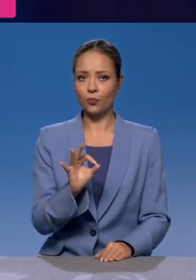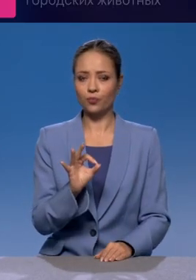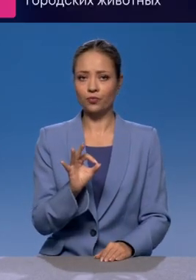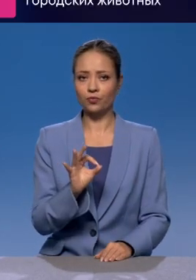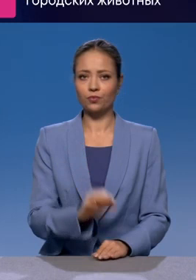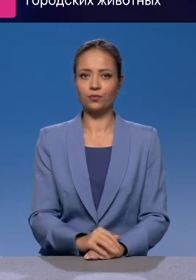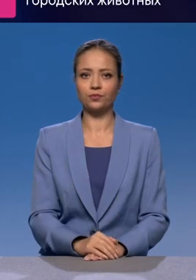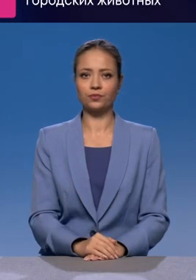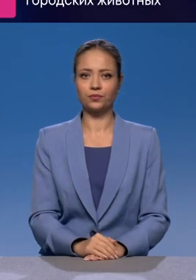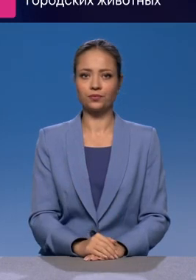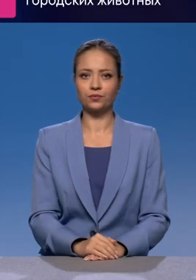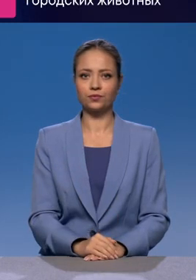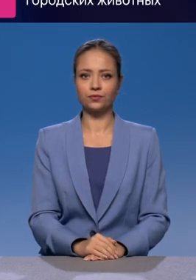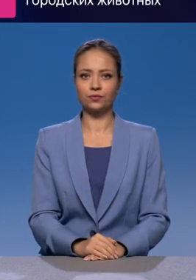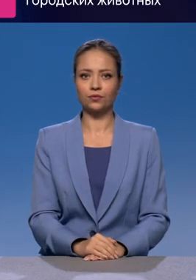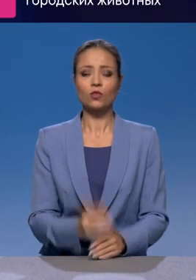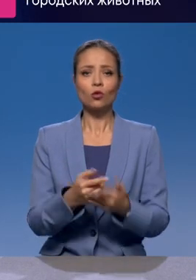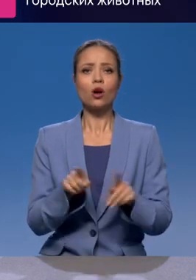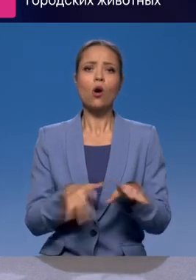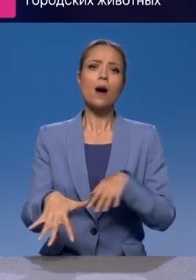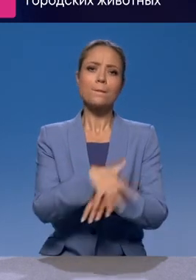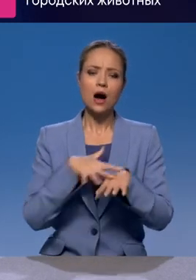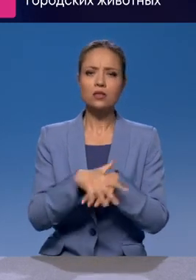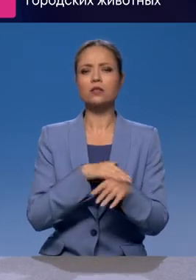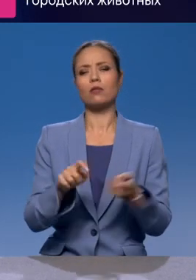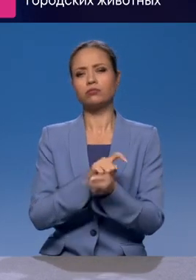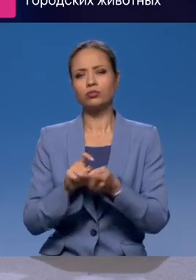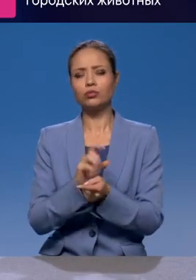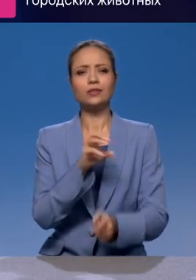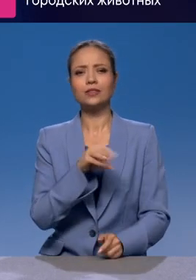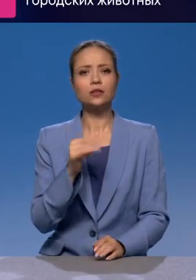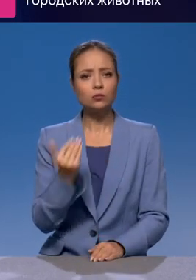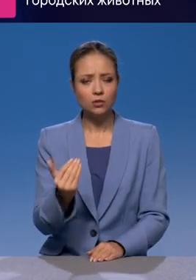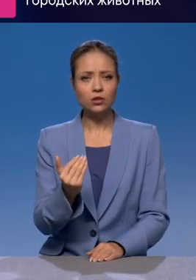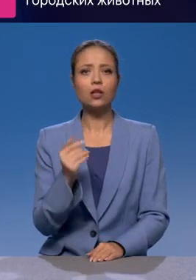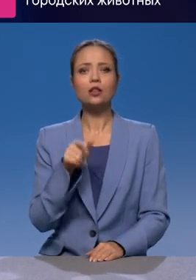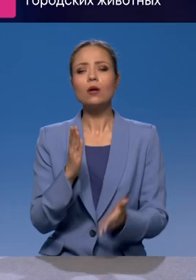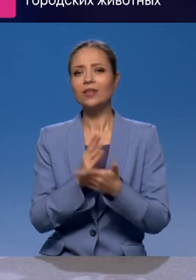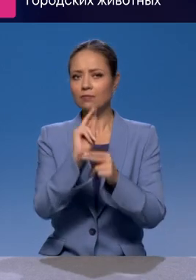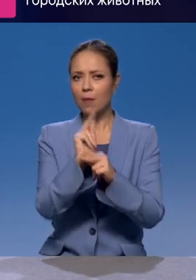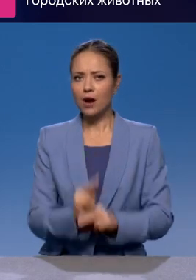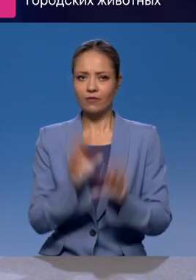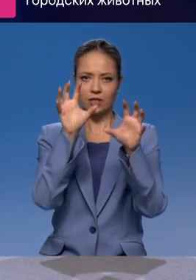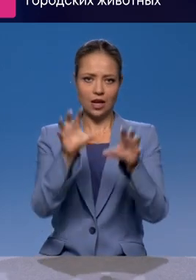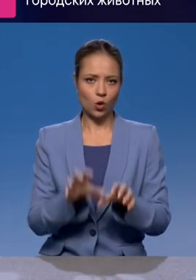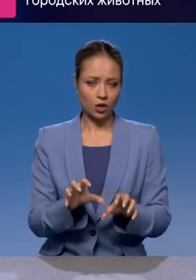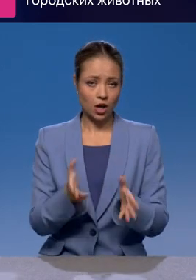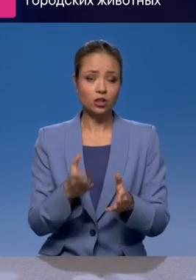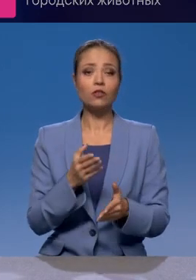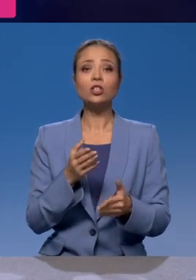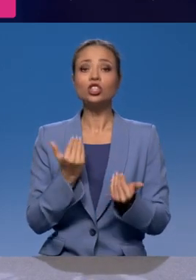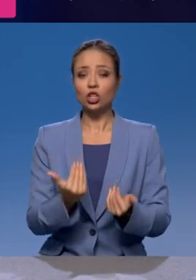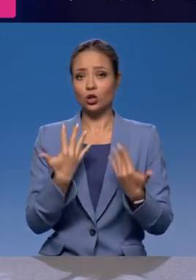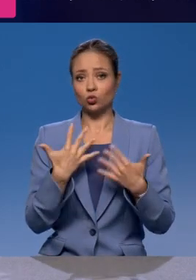этим обсуждением, таким массовым обсуждением СМИ идут поправки в законодательстве, да, которые сейчас у нас уже